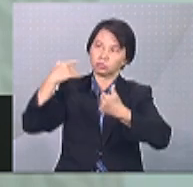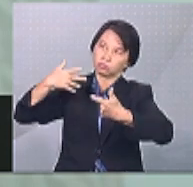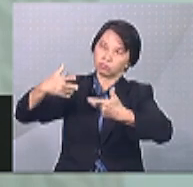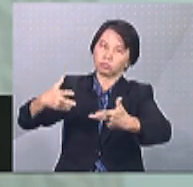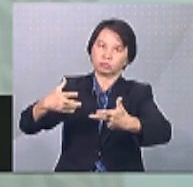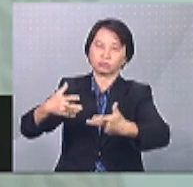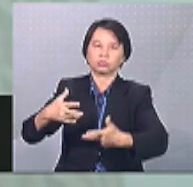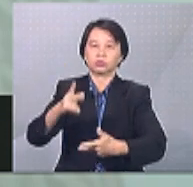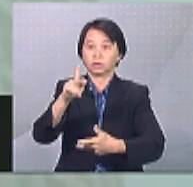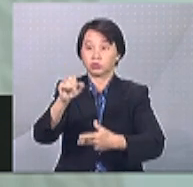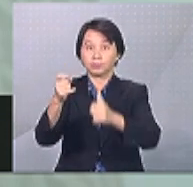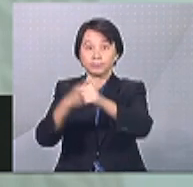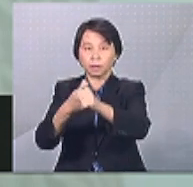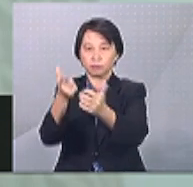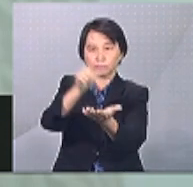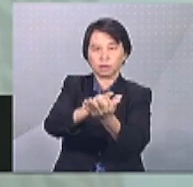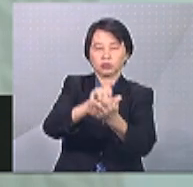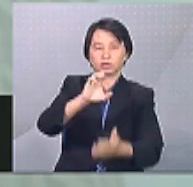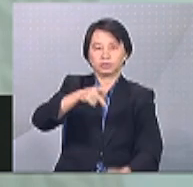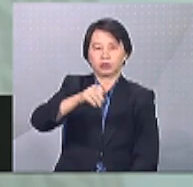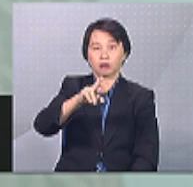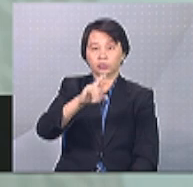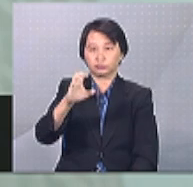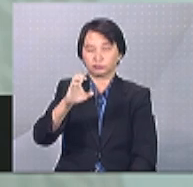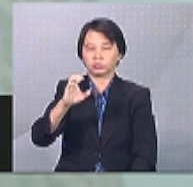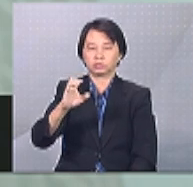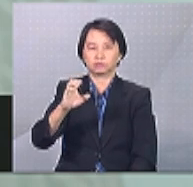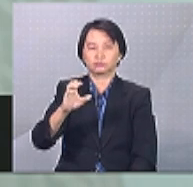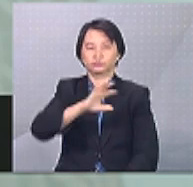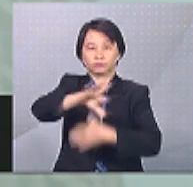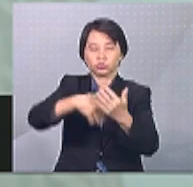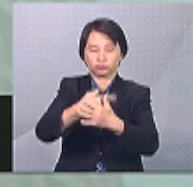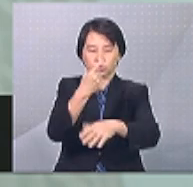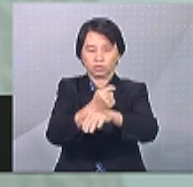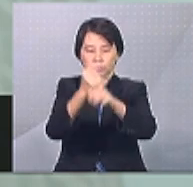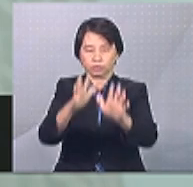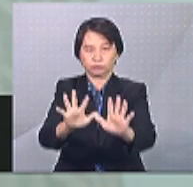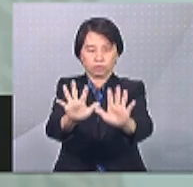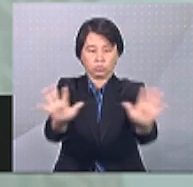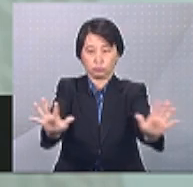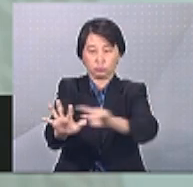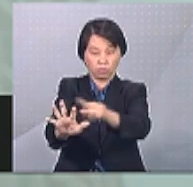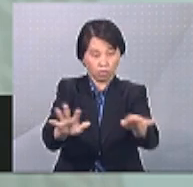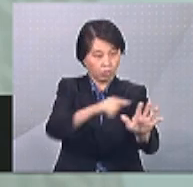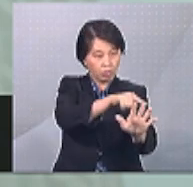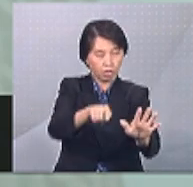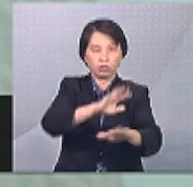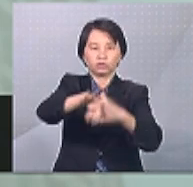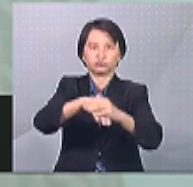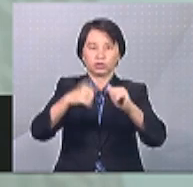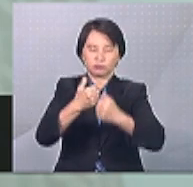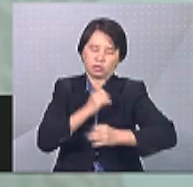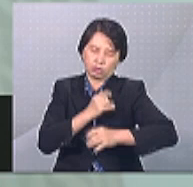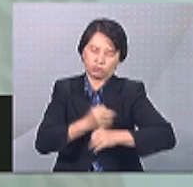COVID-19 dilaporkan kepada CPRC Kebangsaan. Semua petugas barisan hadapan dari semua agensi telah bekerja